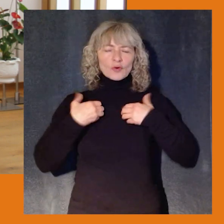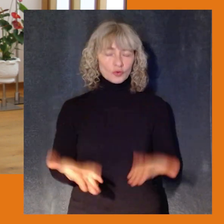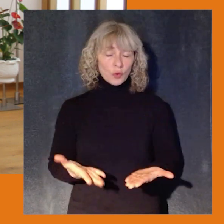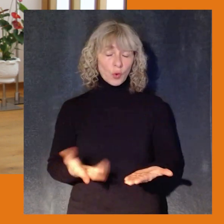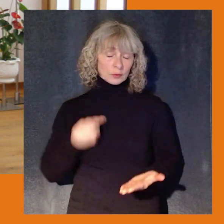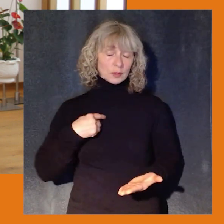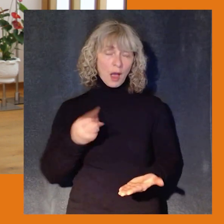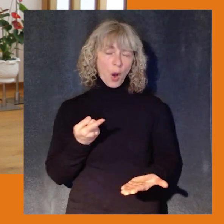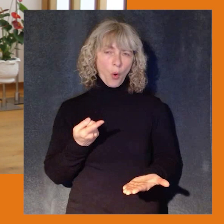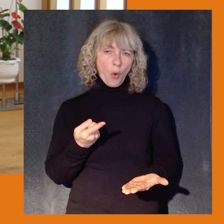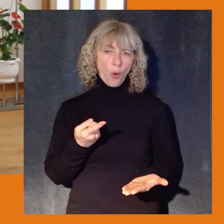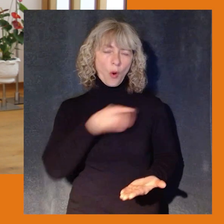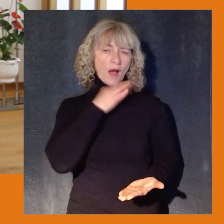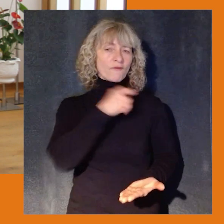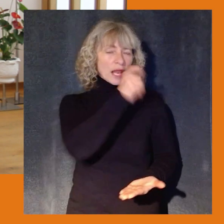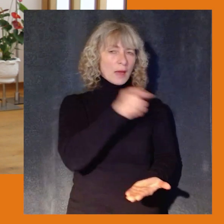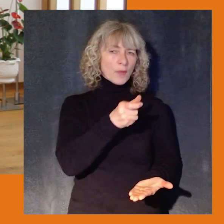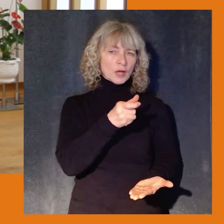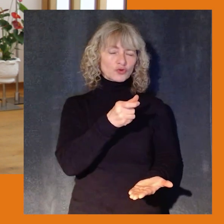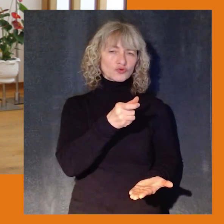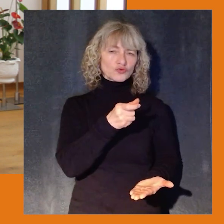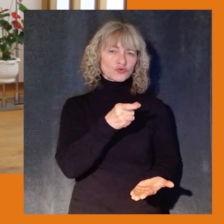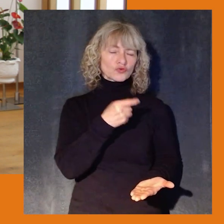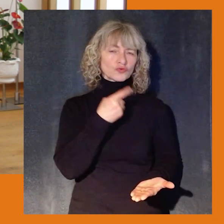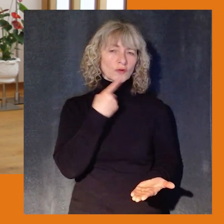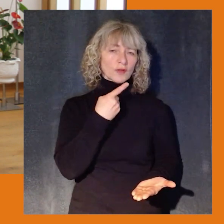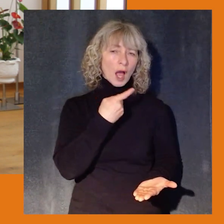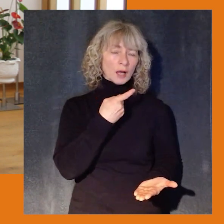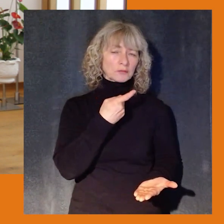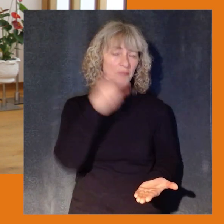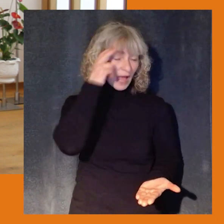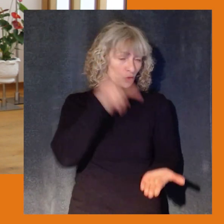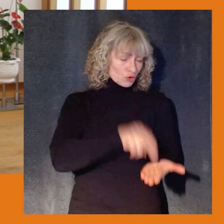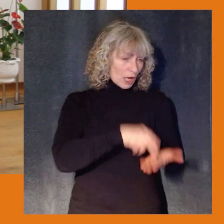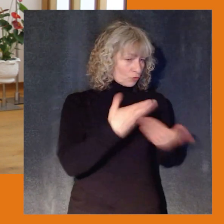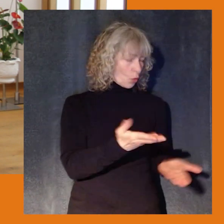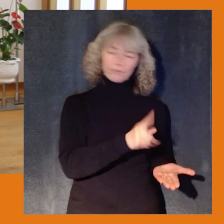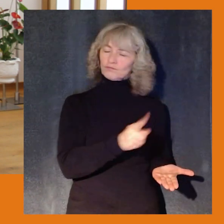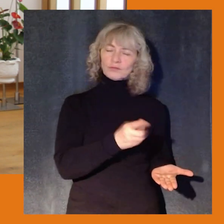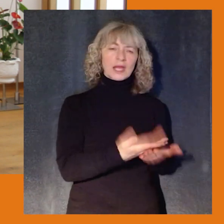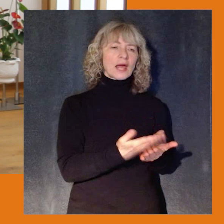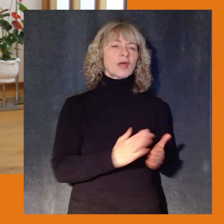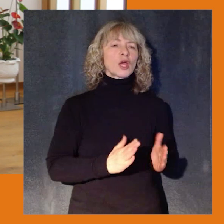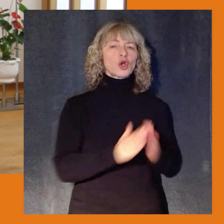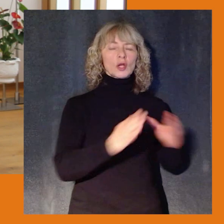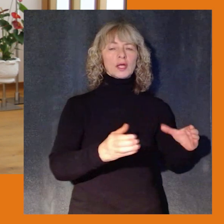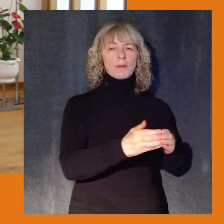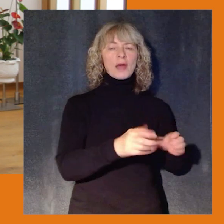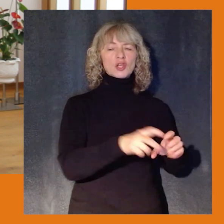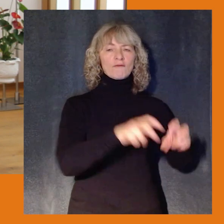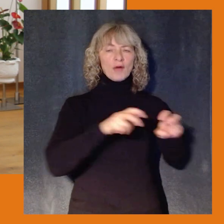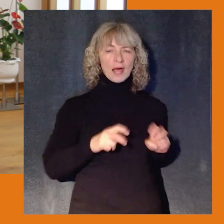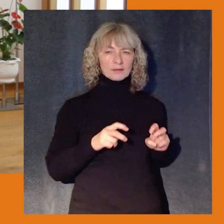Viele Menschen stimmen mit den Füßen ab und verlassen unsere kärtige Gemeinschaft. Oft sind sie enttäuscht und